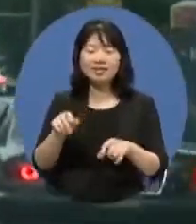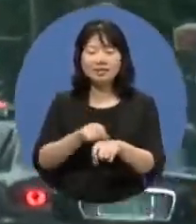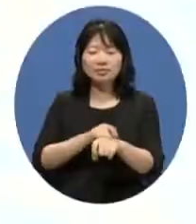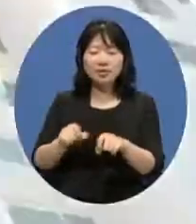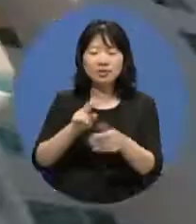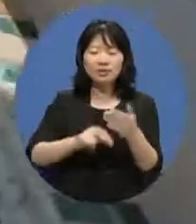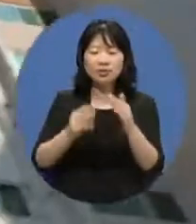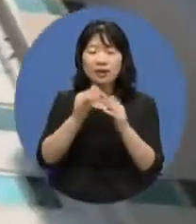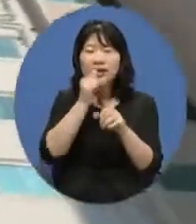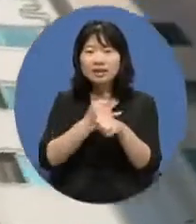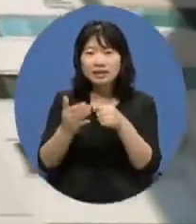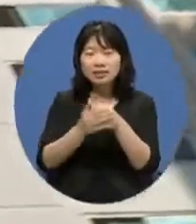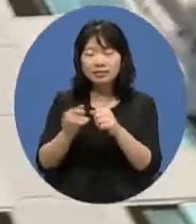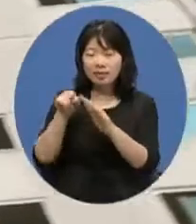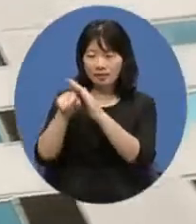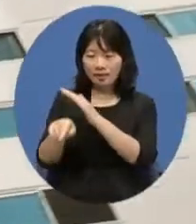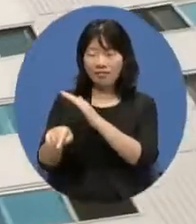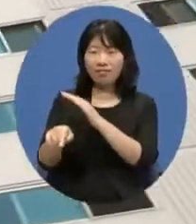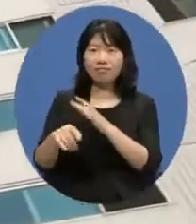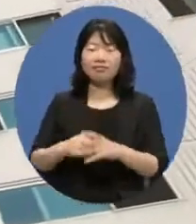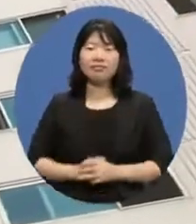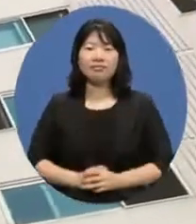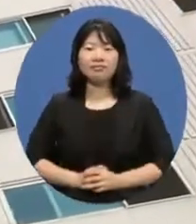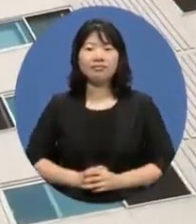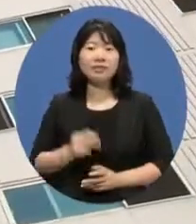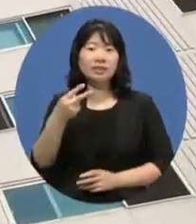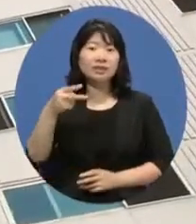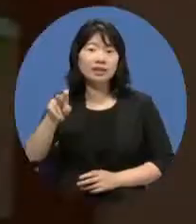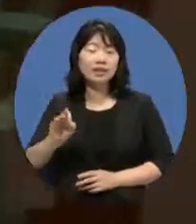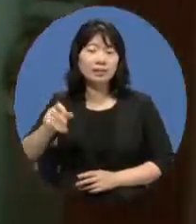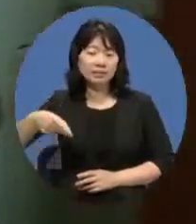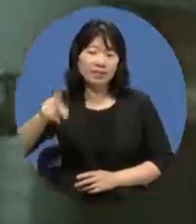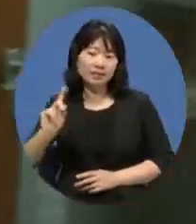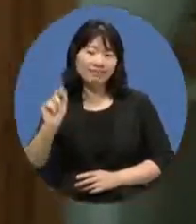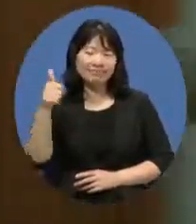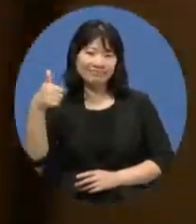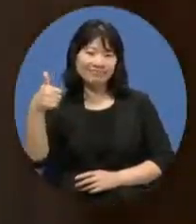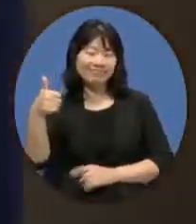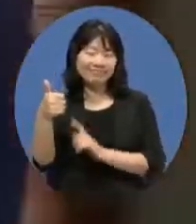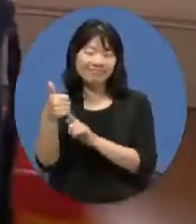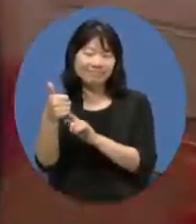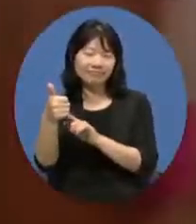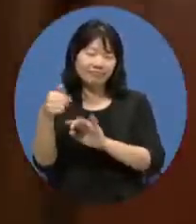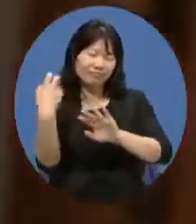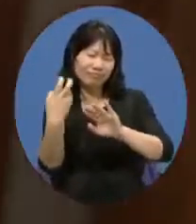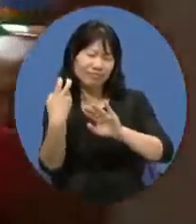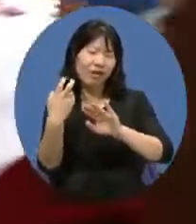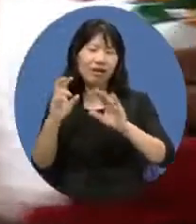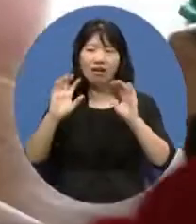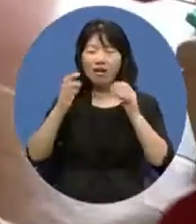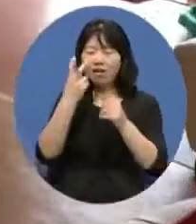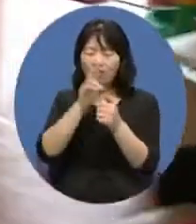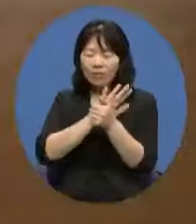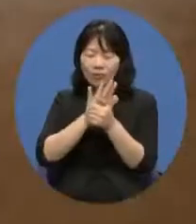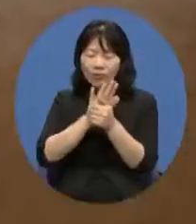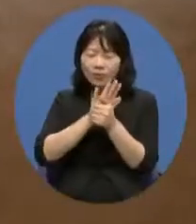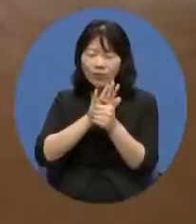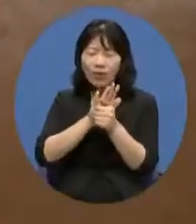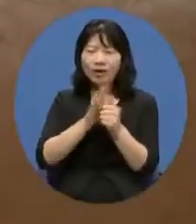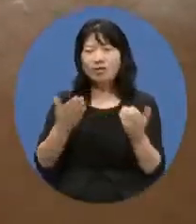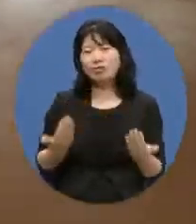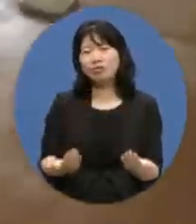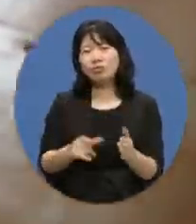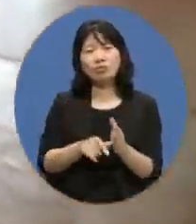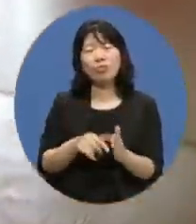있다고 해서 찾아가 봤는데요. 땡PD입니다. 아이들 돌보느라 하시도 쉴 틈이 없는